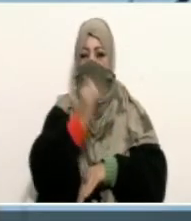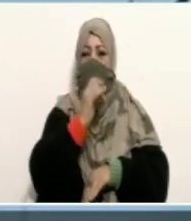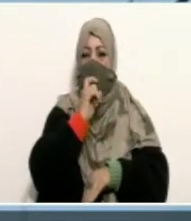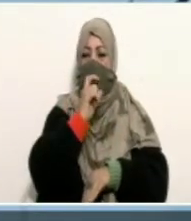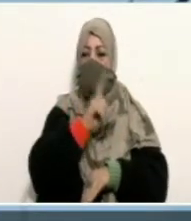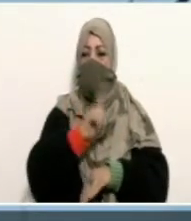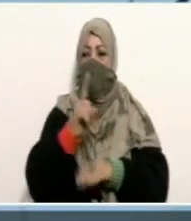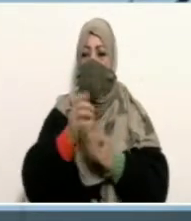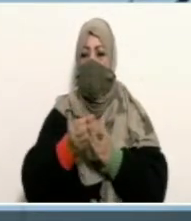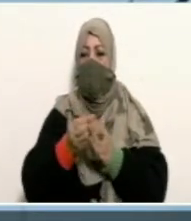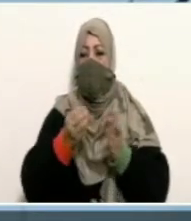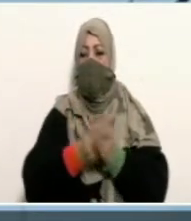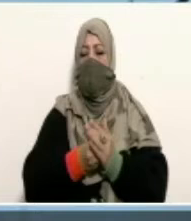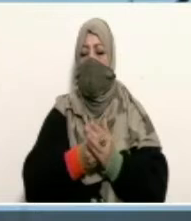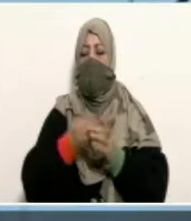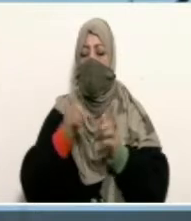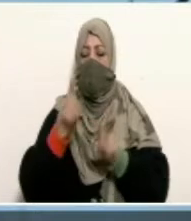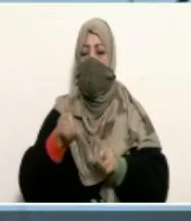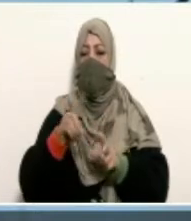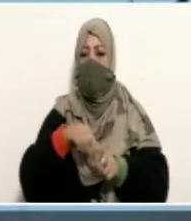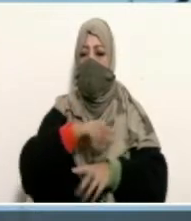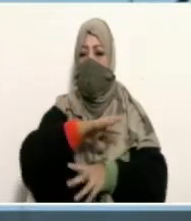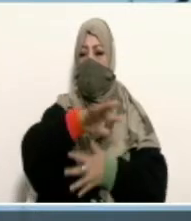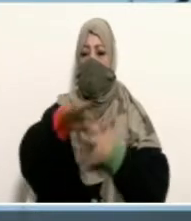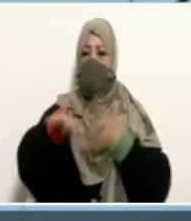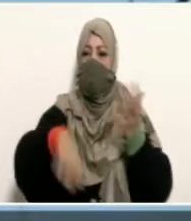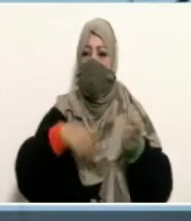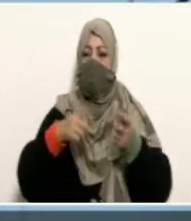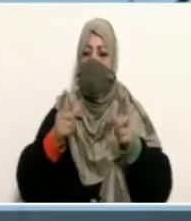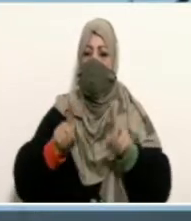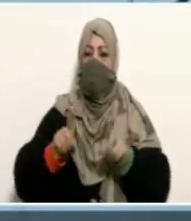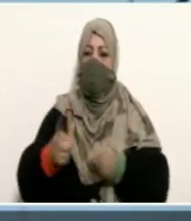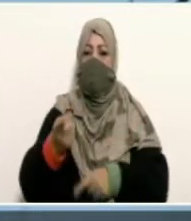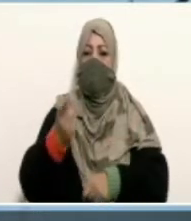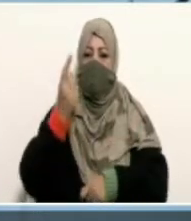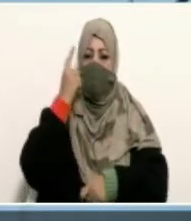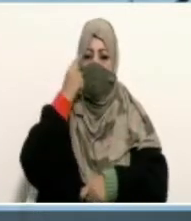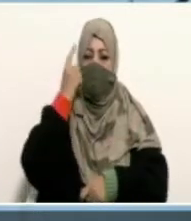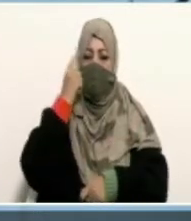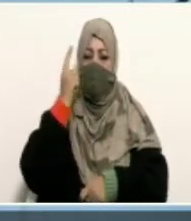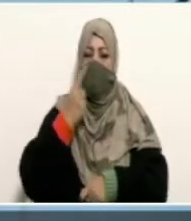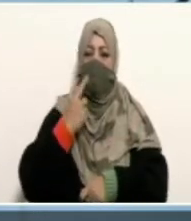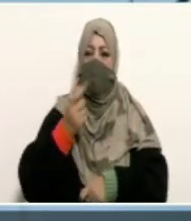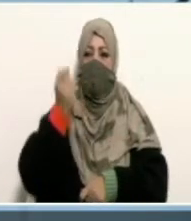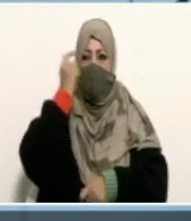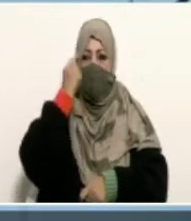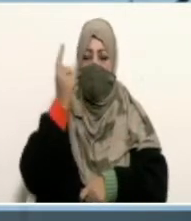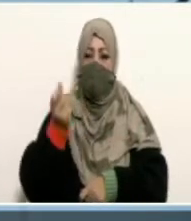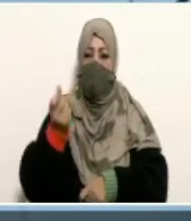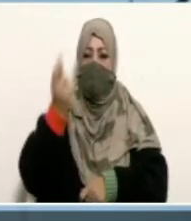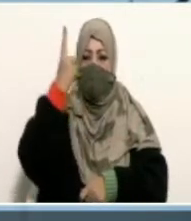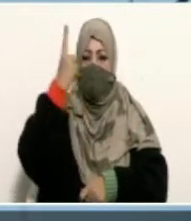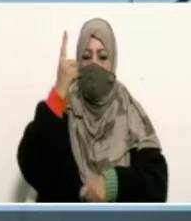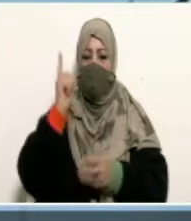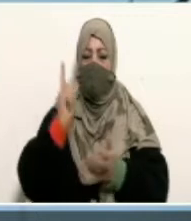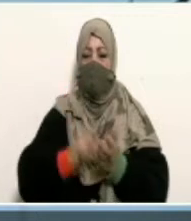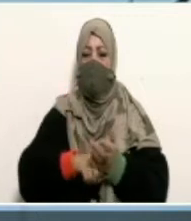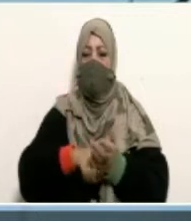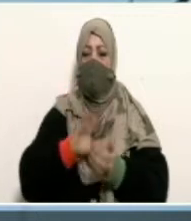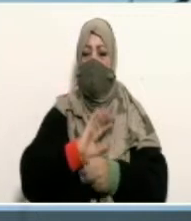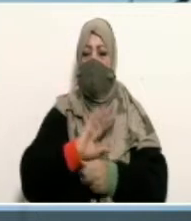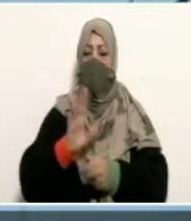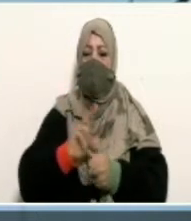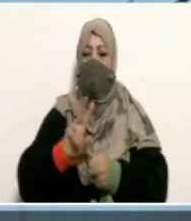الإشكالية والمناقضة في مثل هذا الأمر والله في يعني في الحكم الشرعي، لأنه قد تناقض، فمرة جعله حبسا